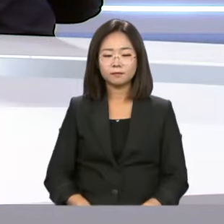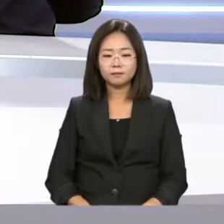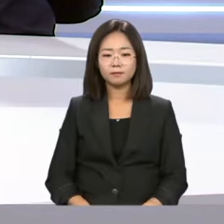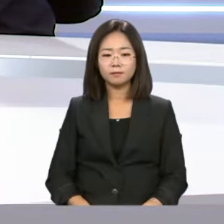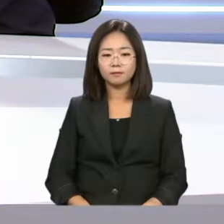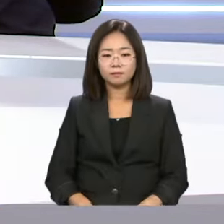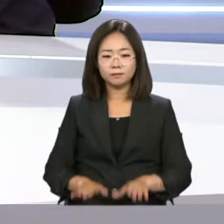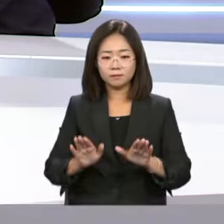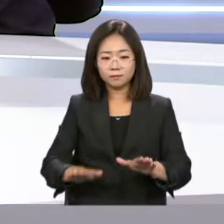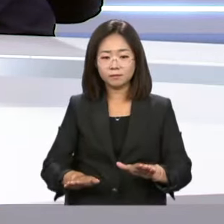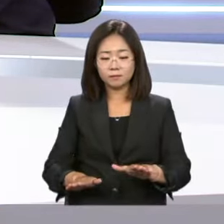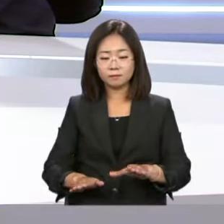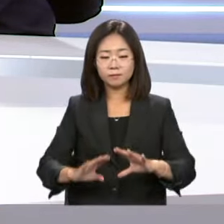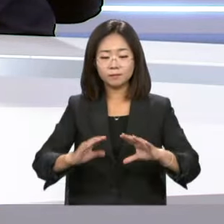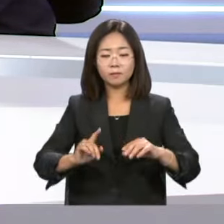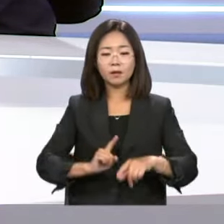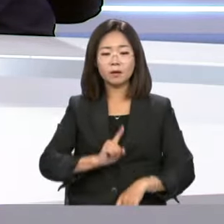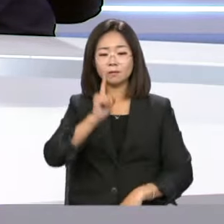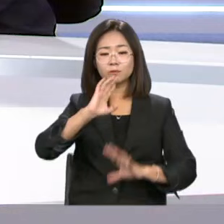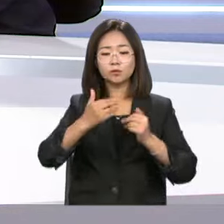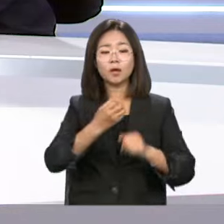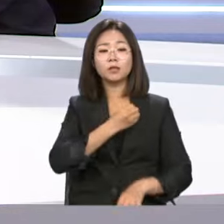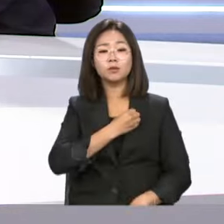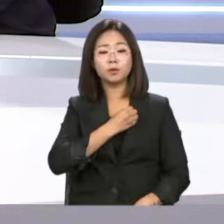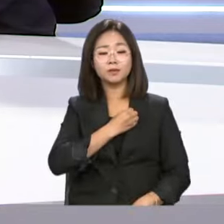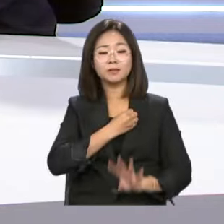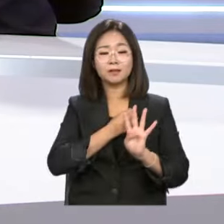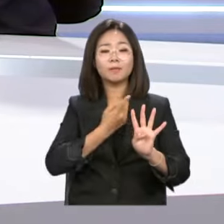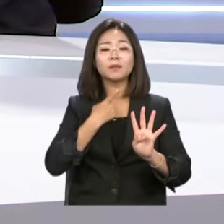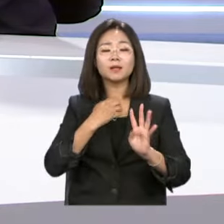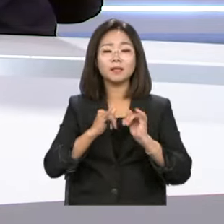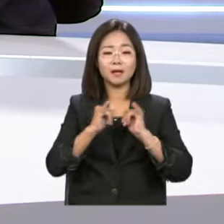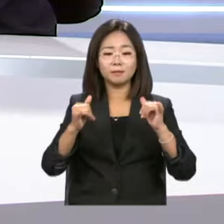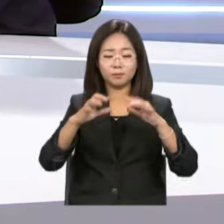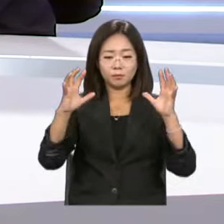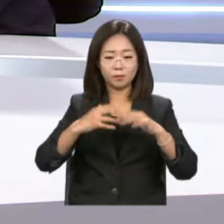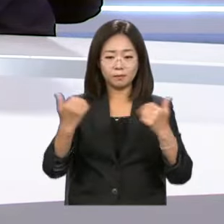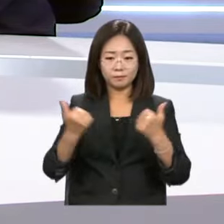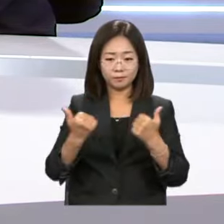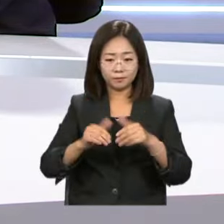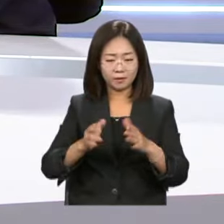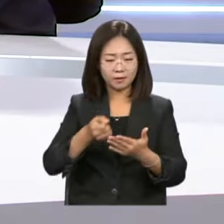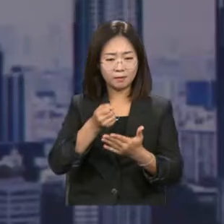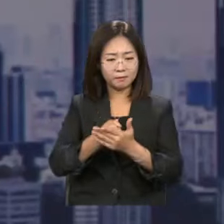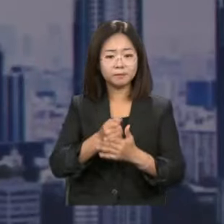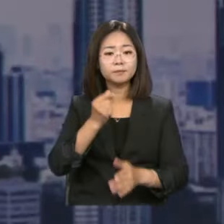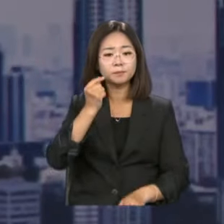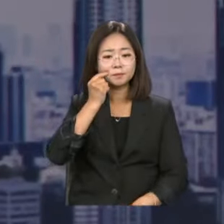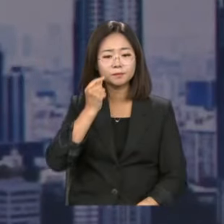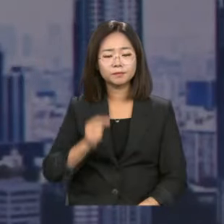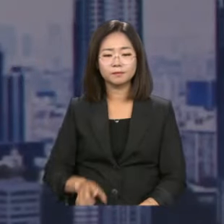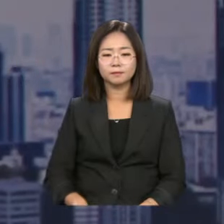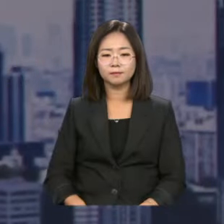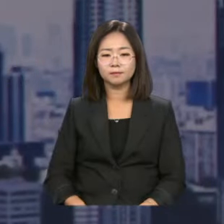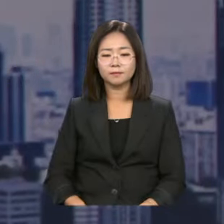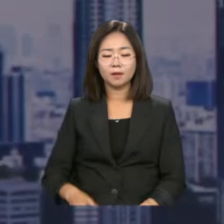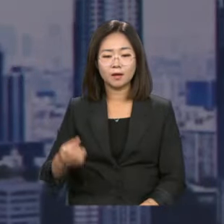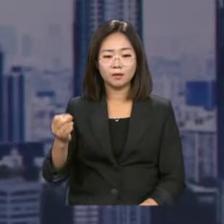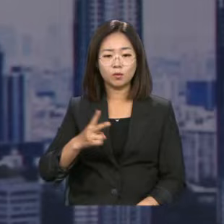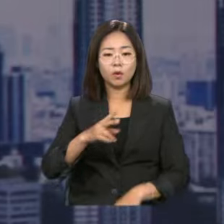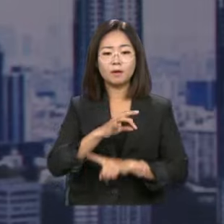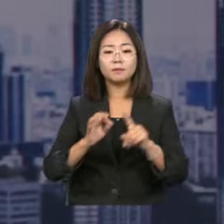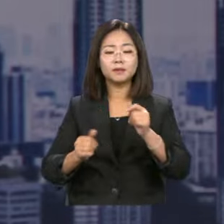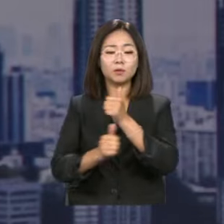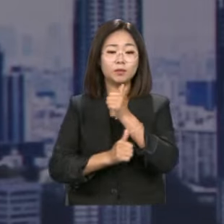지금 오늘 뭐 중진 회의가 열린다고 하던데 어떤 결론이 나올 수 있을까요네 오늘 당장 결론을 내긴 쉽지 않아 보입니다 또 한번